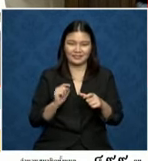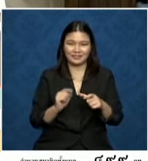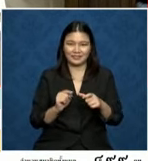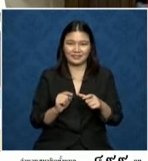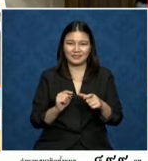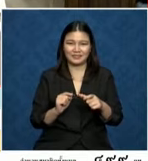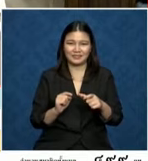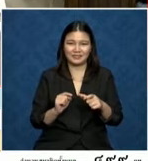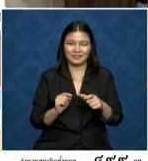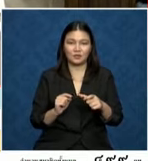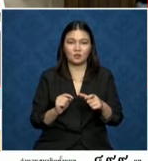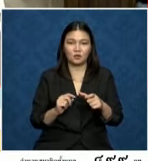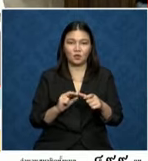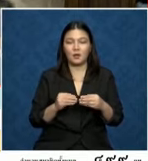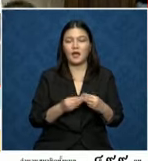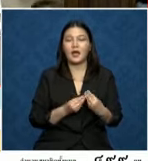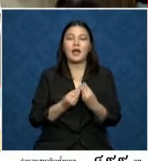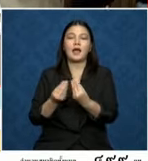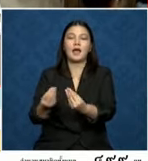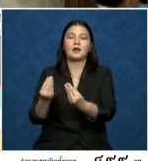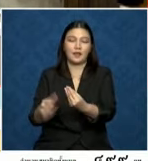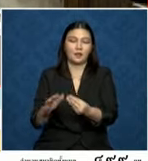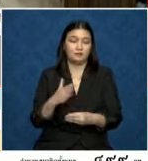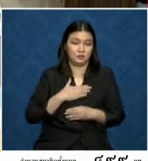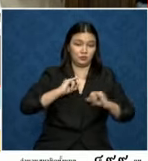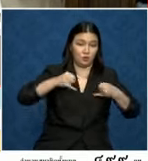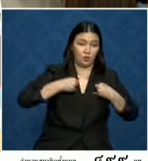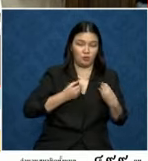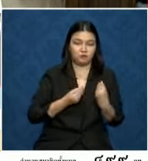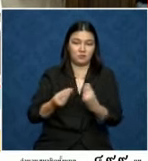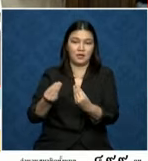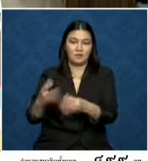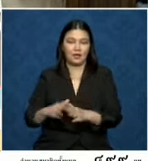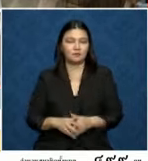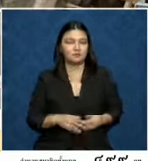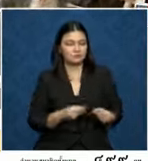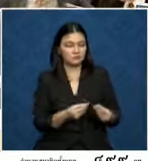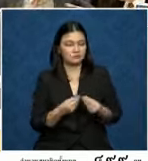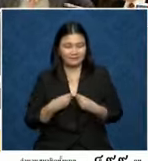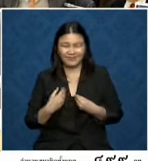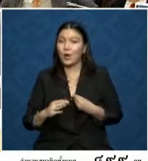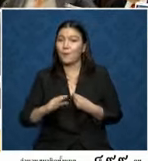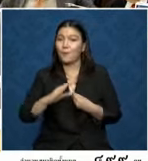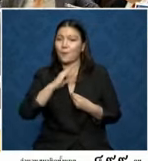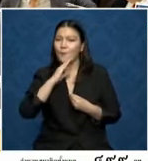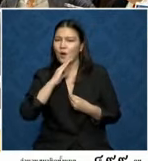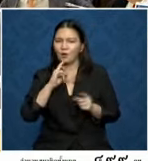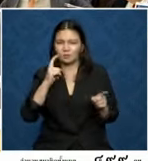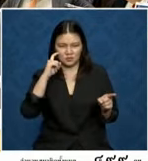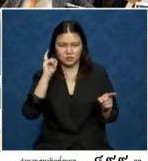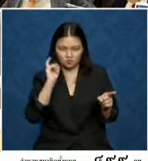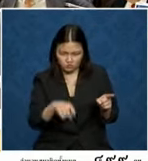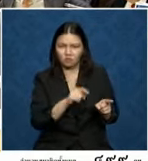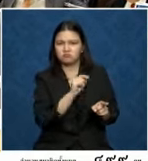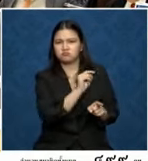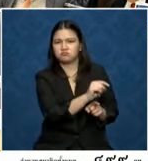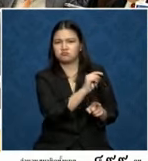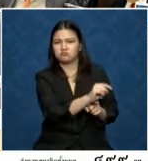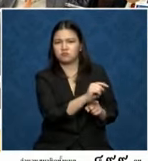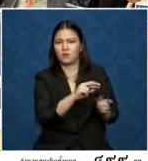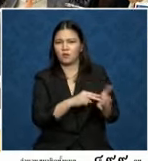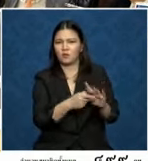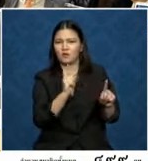ผู้ส่งเช็คได้รับชำระหนี้ตามเช็คนั้นกระผมเห็นว่าควรที่จะต้องมีบทบัญญัติการ